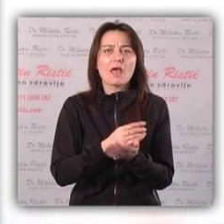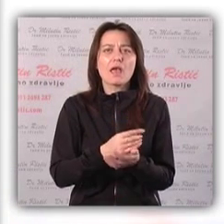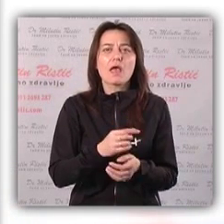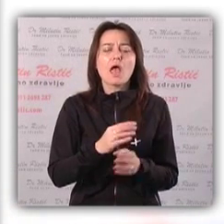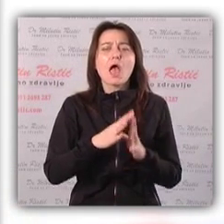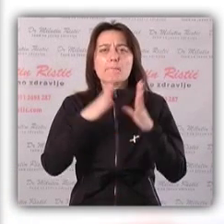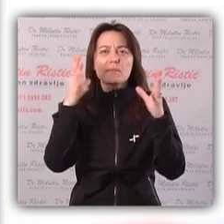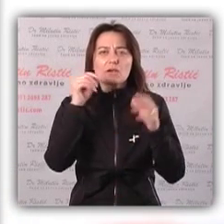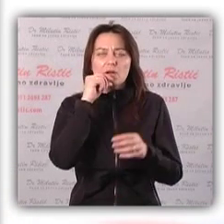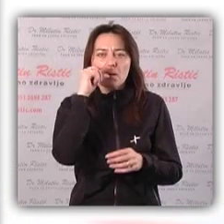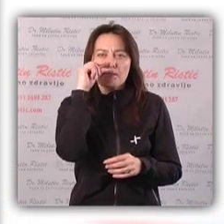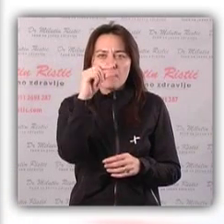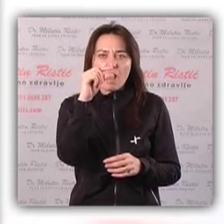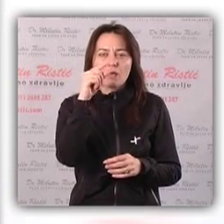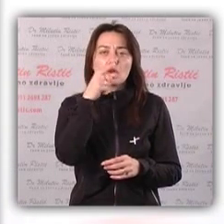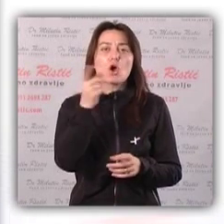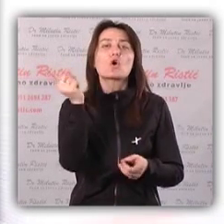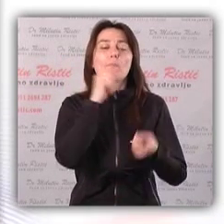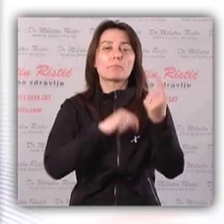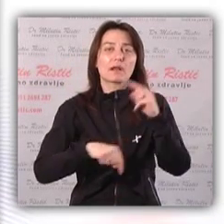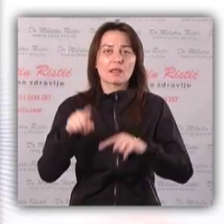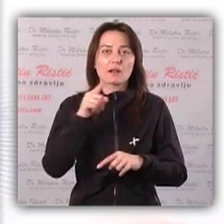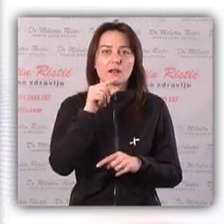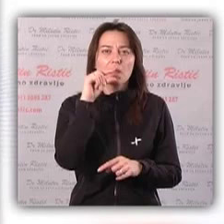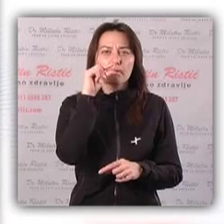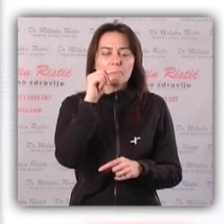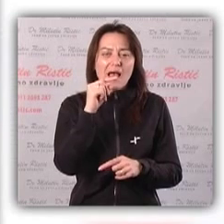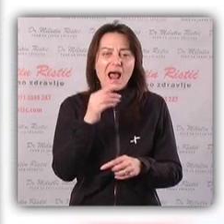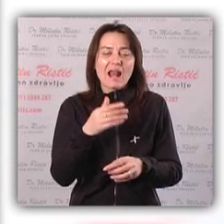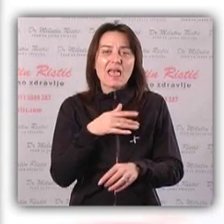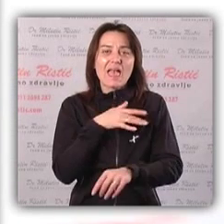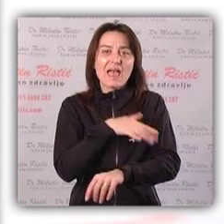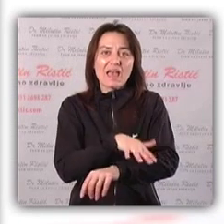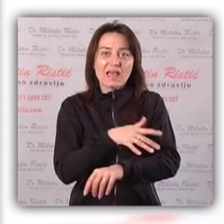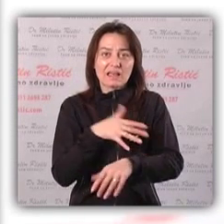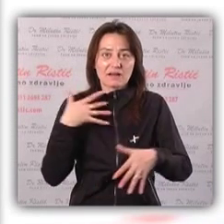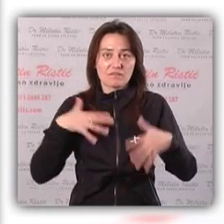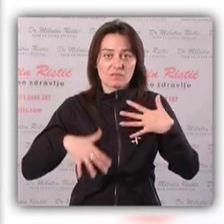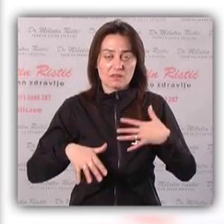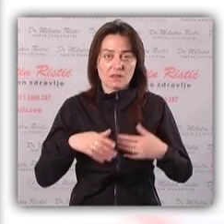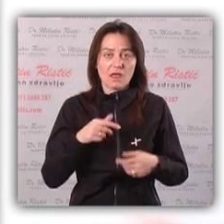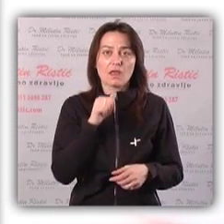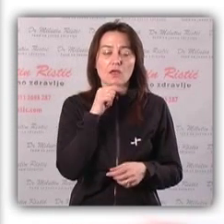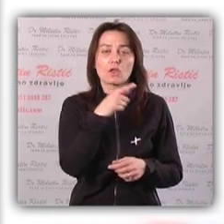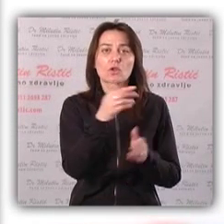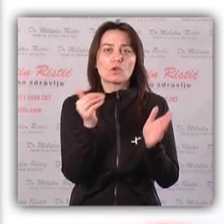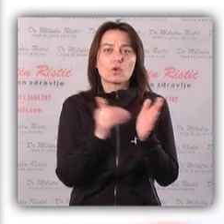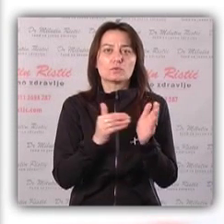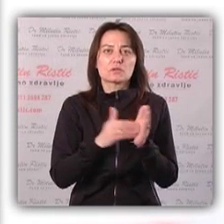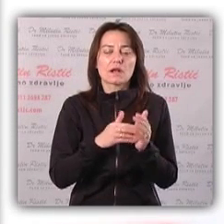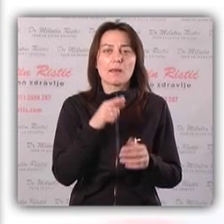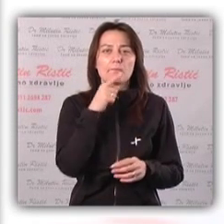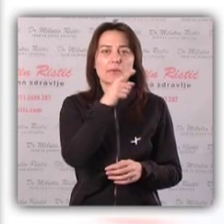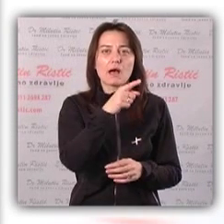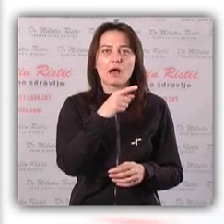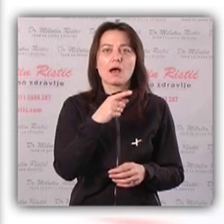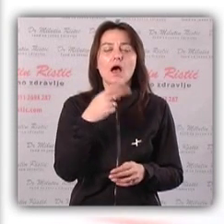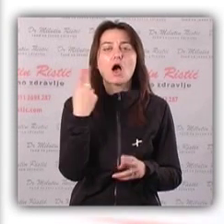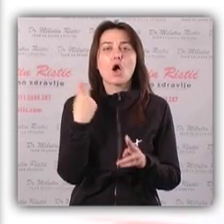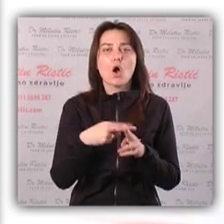dele na mikro i makrovaskularne. Mikrovaskularne komplikacije zahvataju male krvne sudove i tu treba